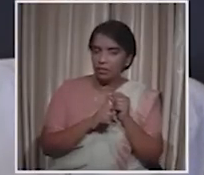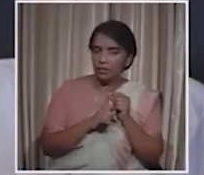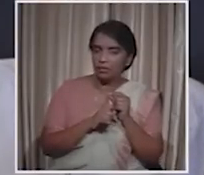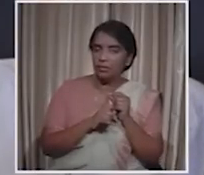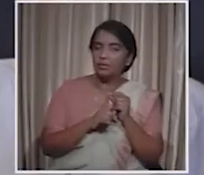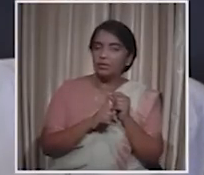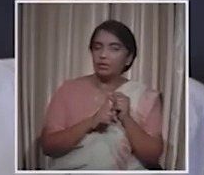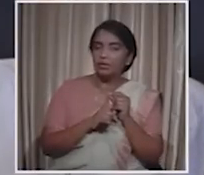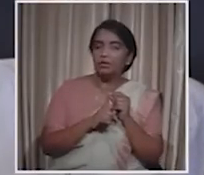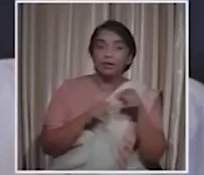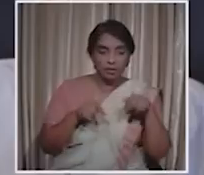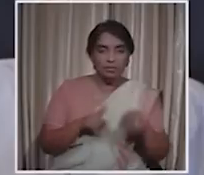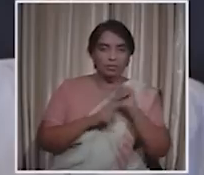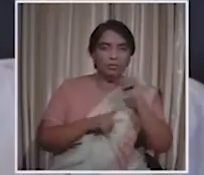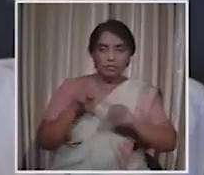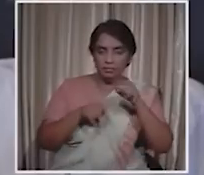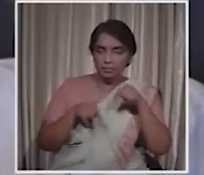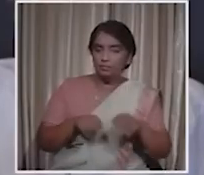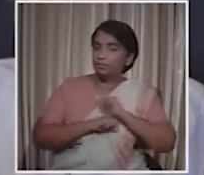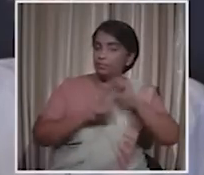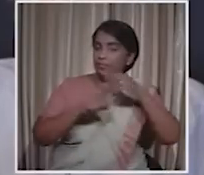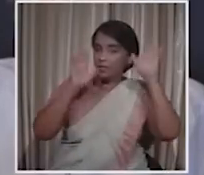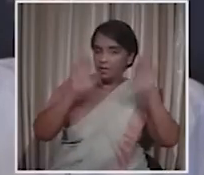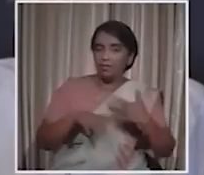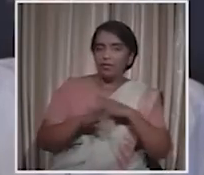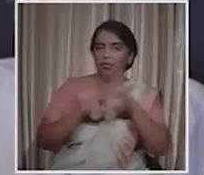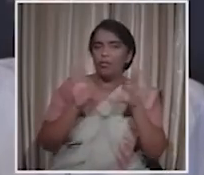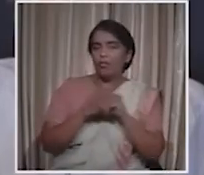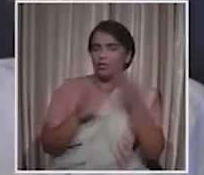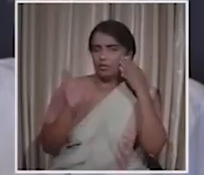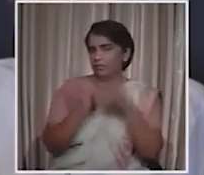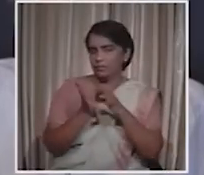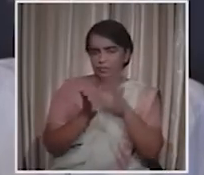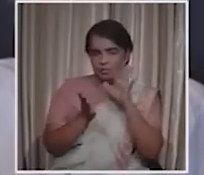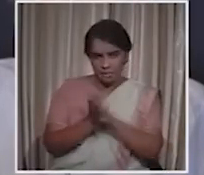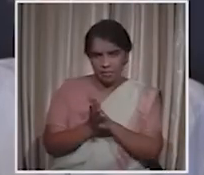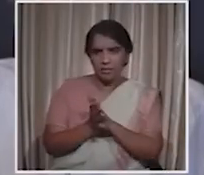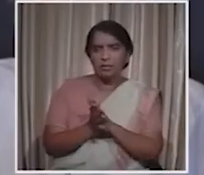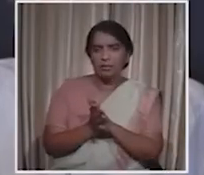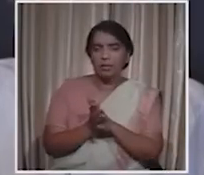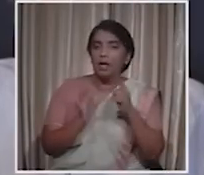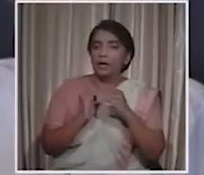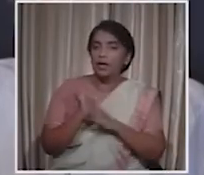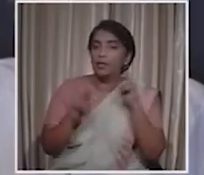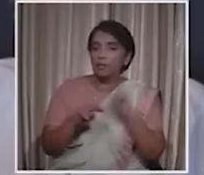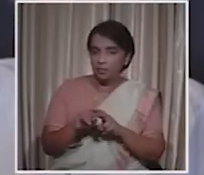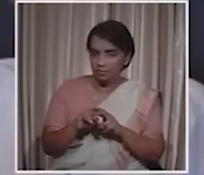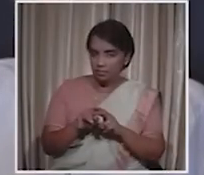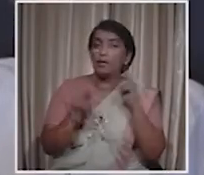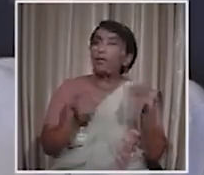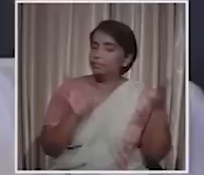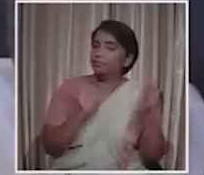ජාතික ජන බලවේගයත් දැන් පාර්ලිමේන්තුව වර්ජන කිරීමේ පොදු ස්ථාවරයකට පැමිණලා තිබෙනවා. IMF සමග